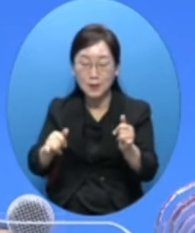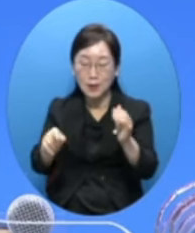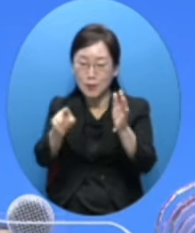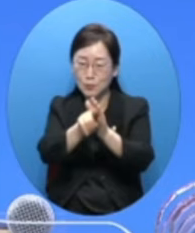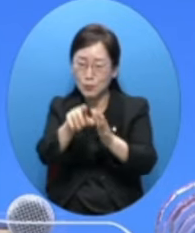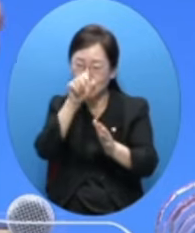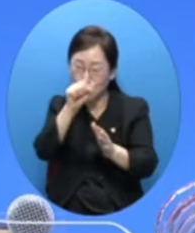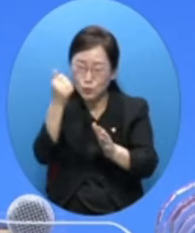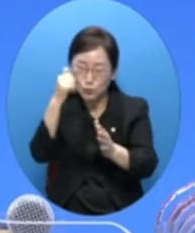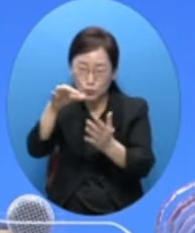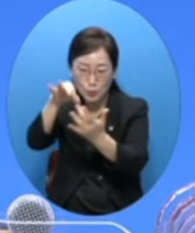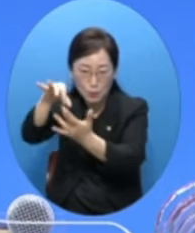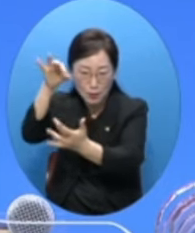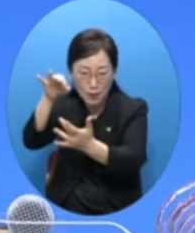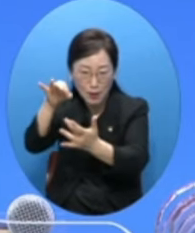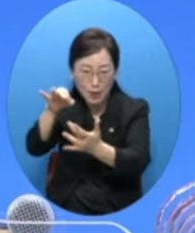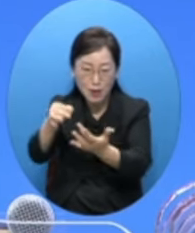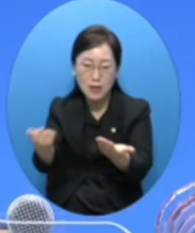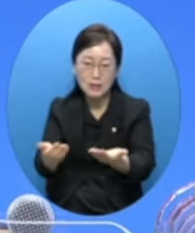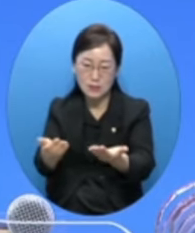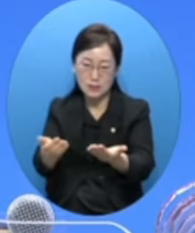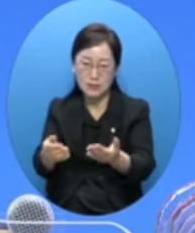사원으로 택해야 사업이 잘 되는 것입니다.